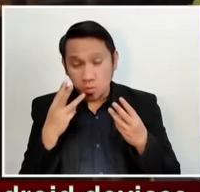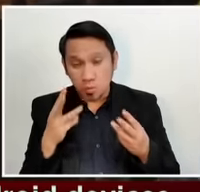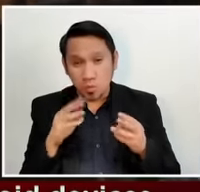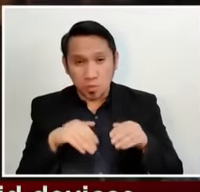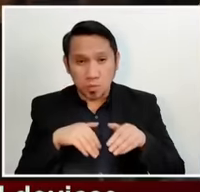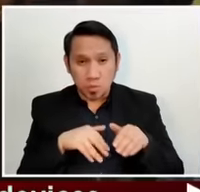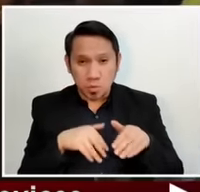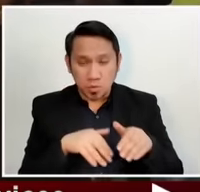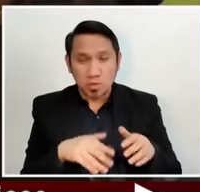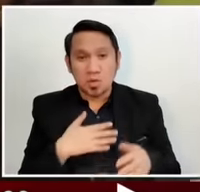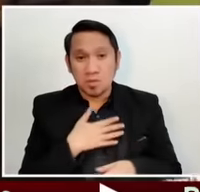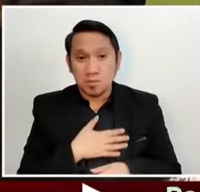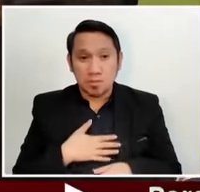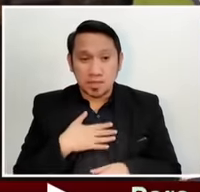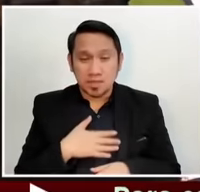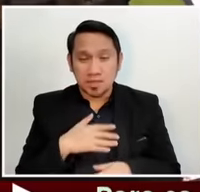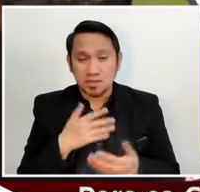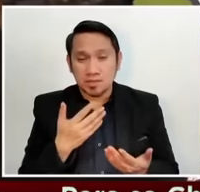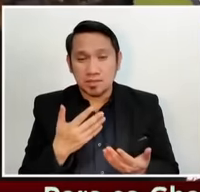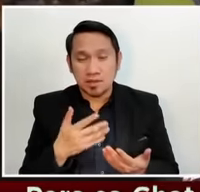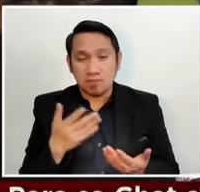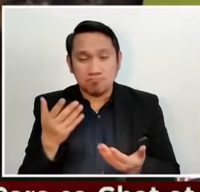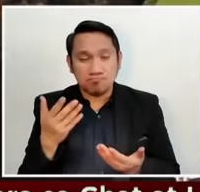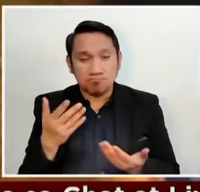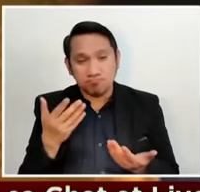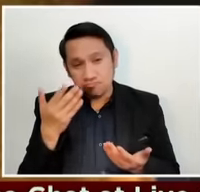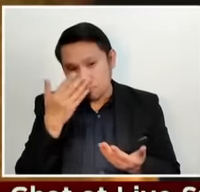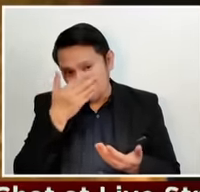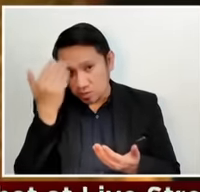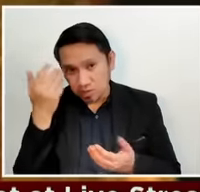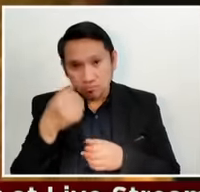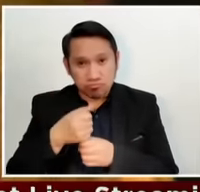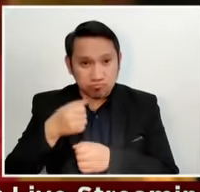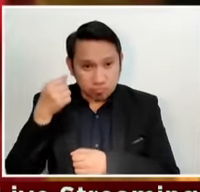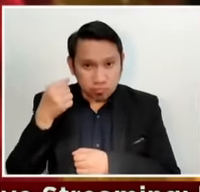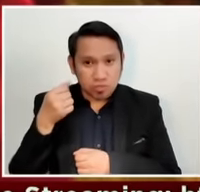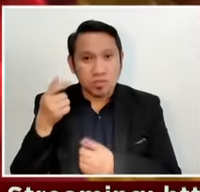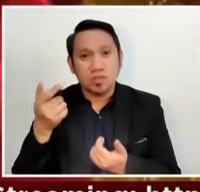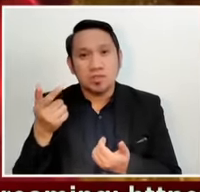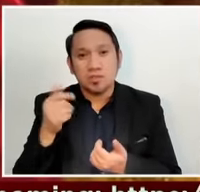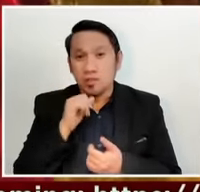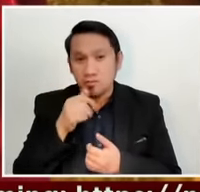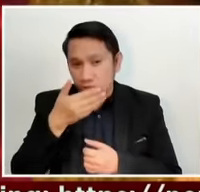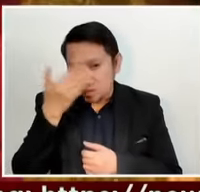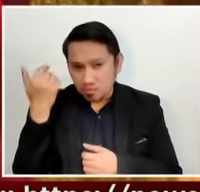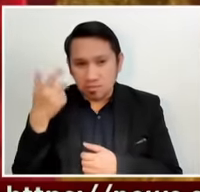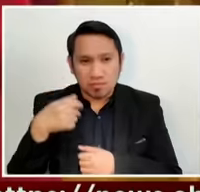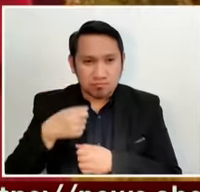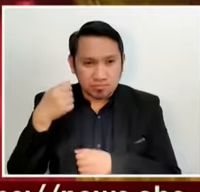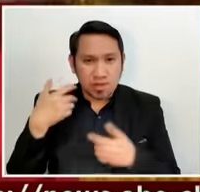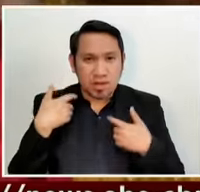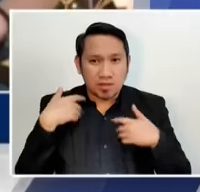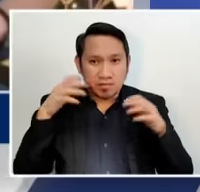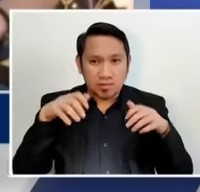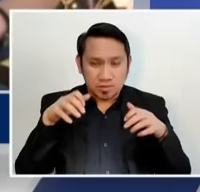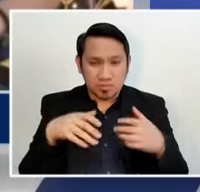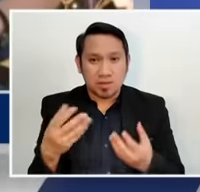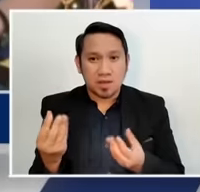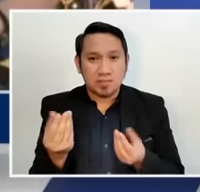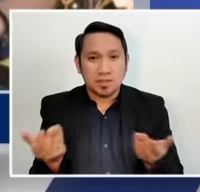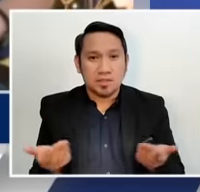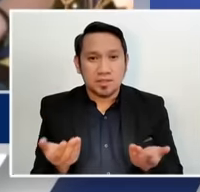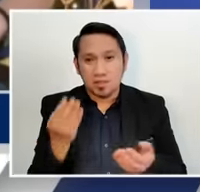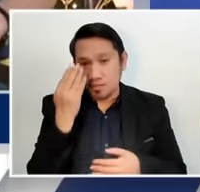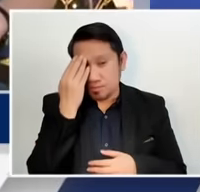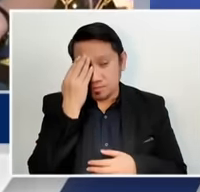ay huwag kalimutang magdala ng payong dahil panakanaka ang pag-ulan. Yan muna ang latest mula dito sa Baliwag, Bulacan. Balik sa inyo, Henry.